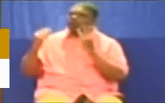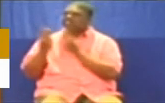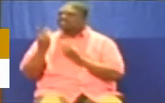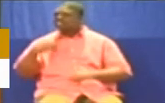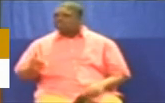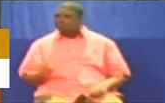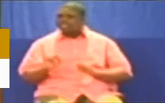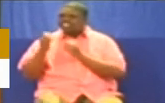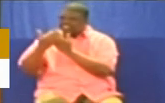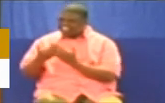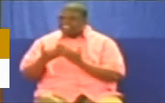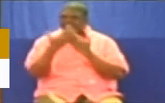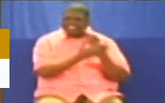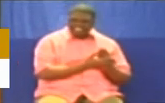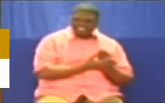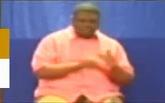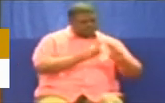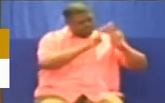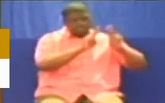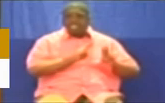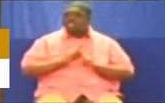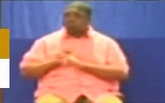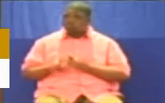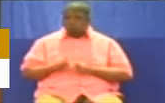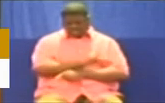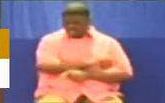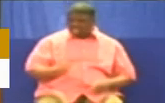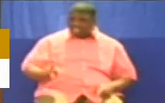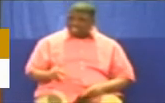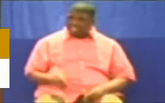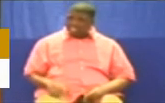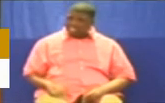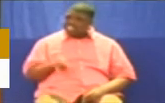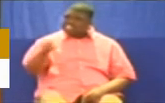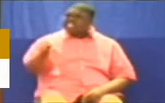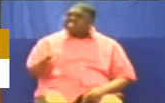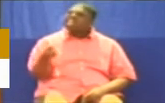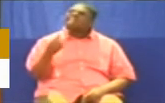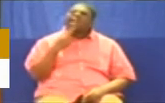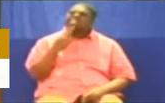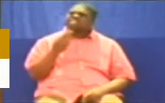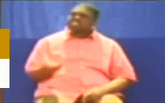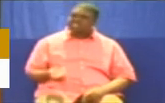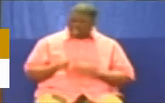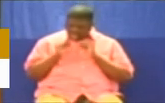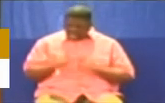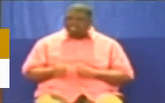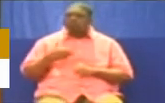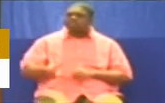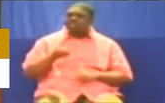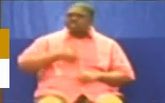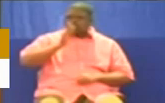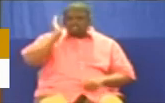bilateral, international, regional, ameweka yeye ni nani? Yes, hamna. Lazima wizara, serikali